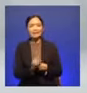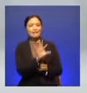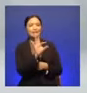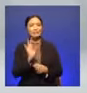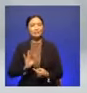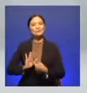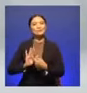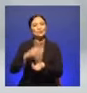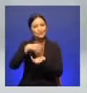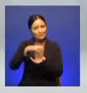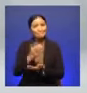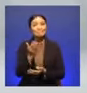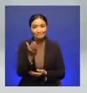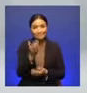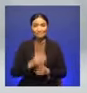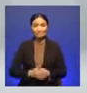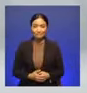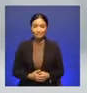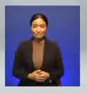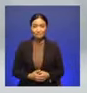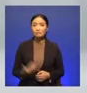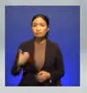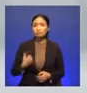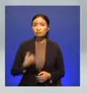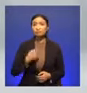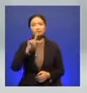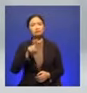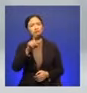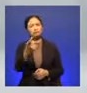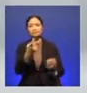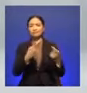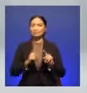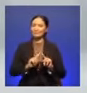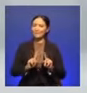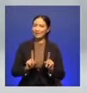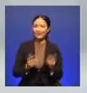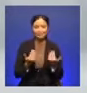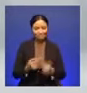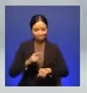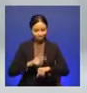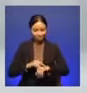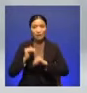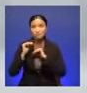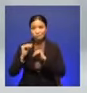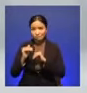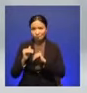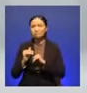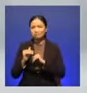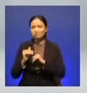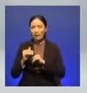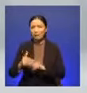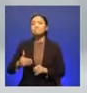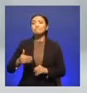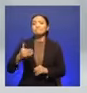ที่พี่กระรอกนำเสนอให้กับพวกเราถึงแม้ว่าจะมีคำถามนะคะแต่ตอนนี้เนื่องจากเวลาจำกัดและขอขยับเข้าไ